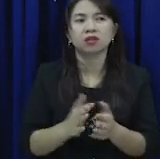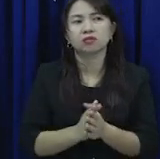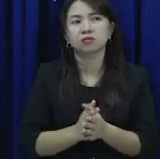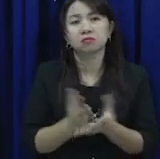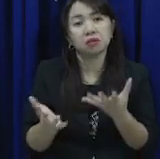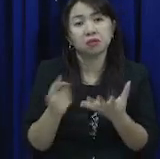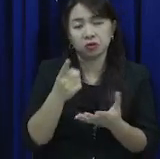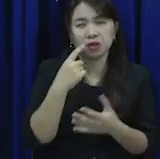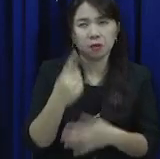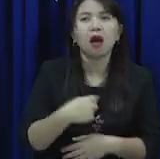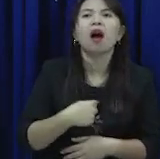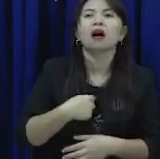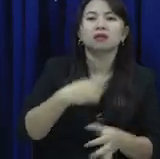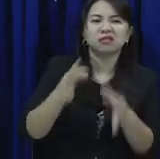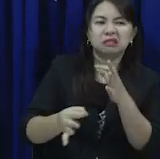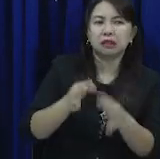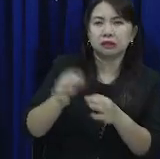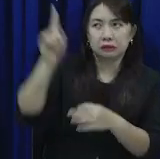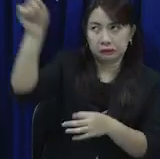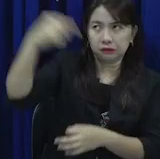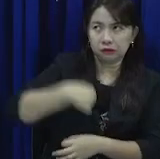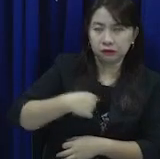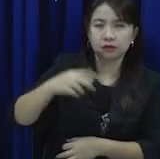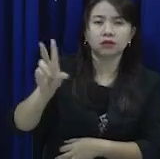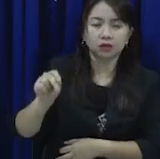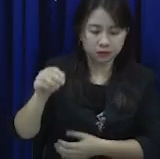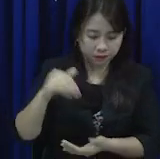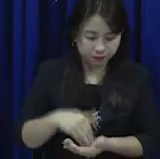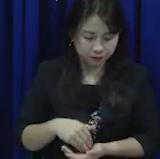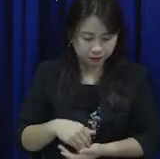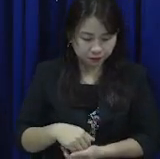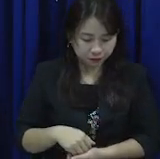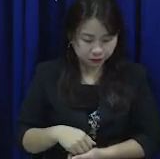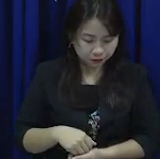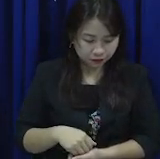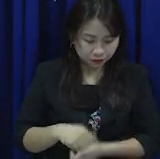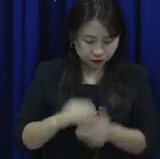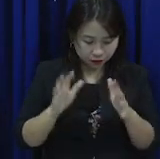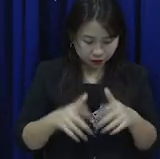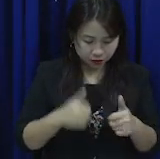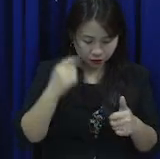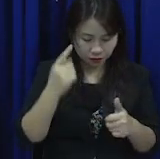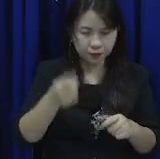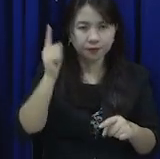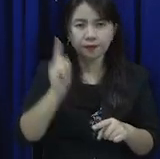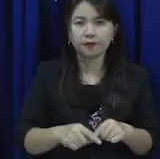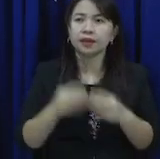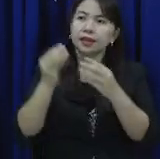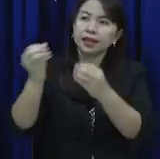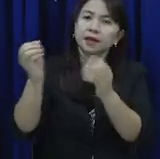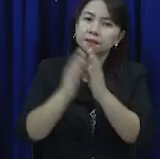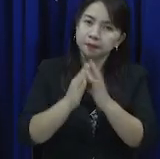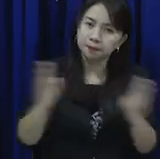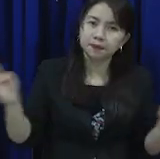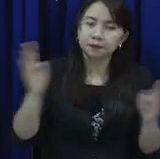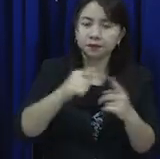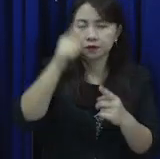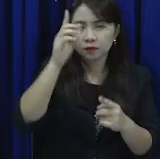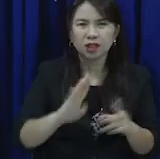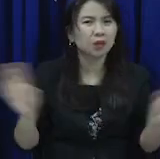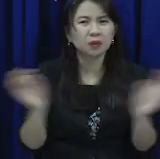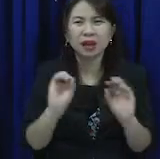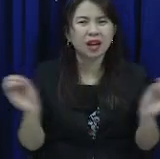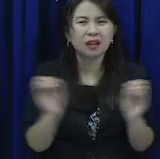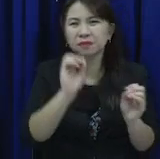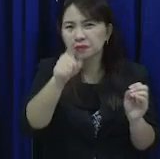po na naghusga ako because Sabi ko nga sa inyo bakit hindi ka makapagbigay ng malaki sa Panginoon Wala ka pa ngang asawa